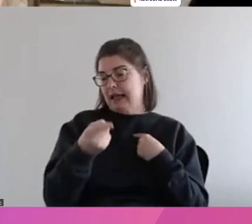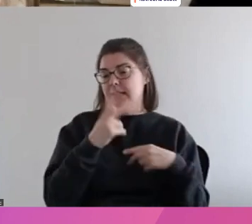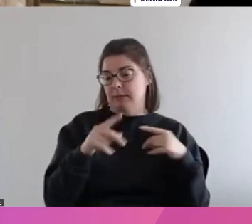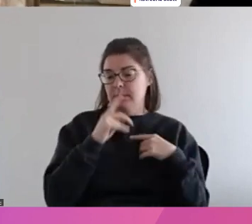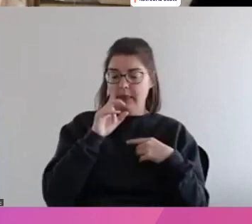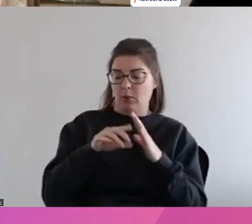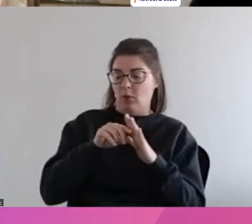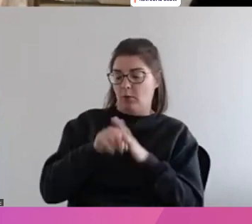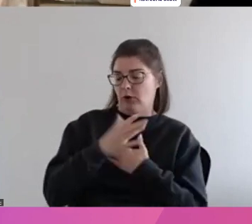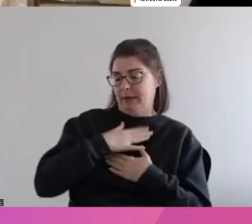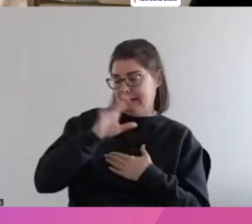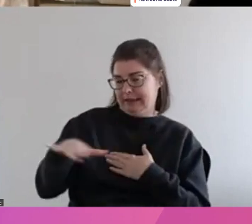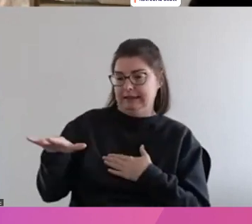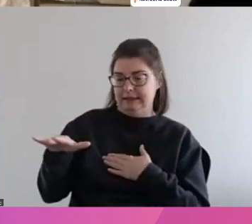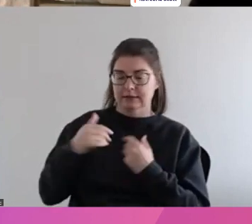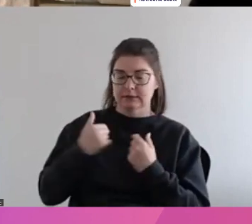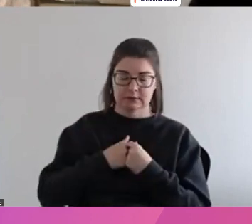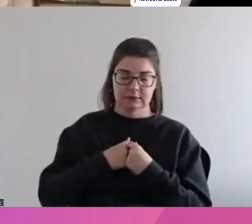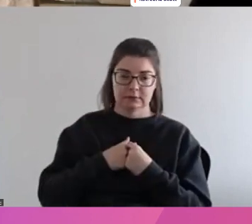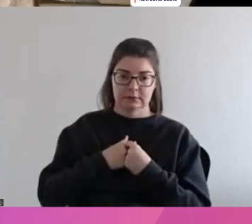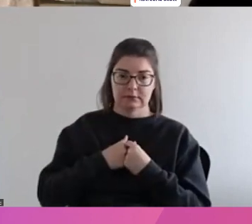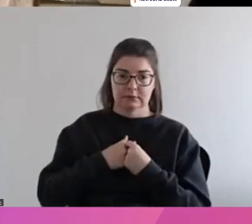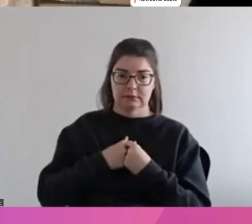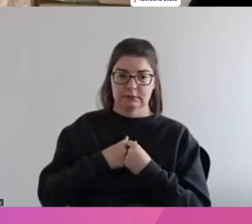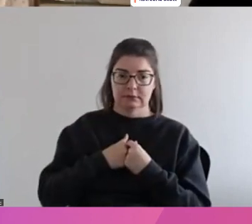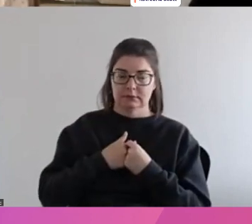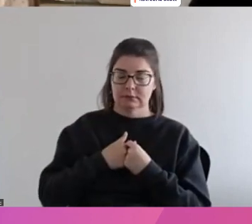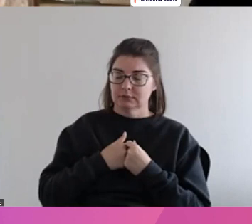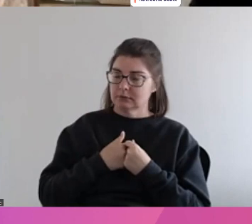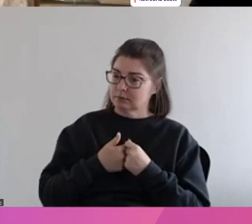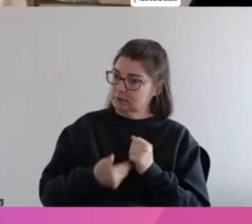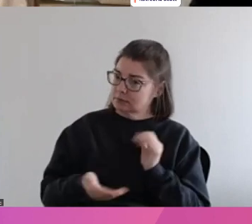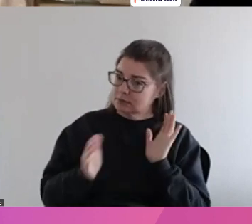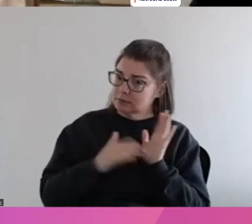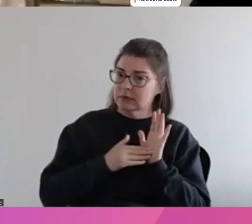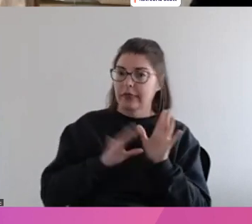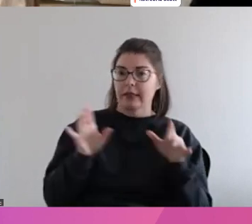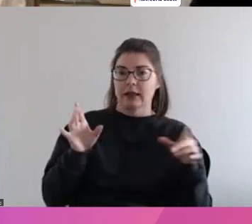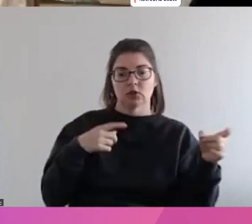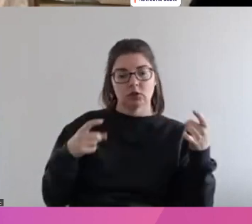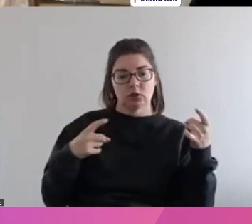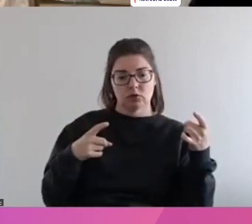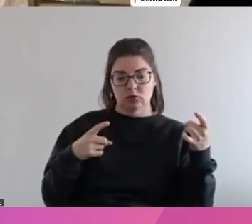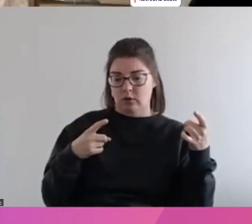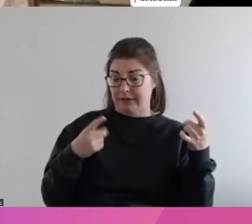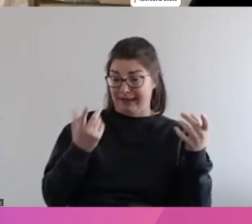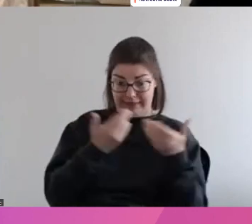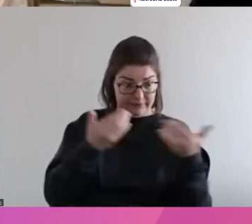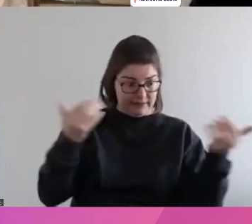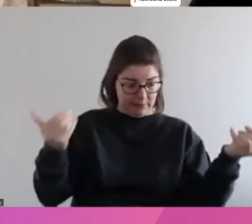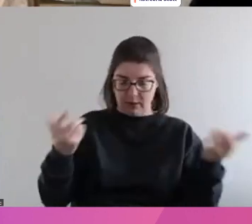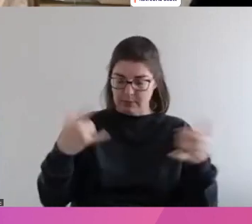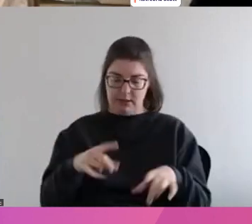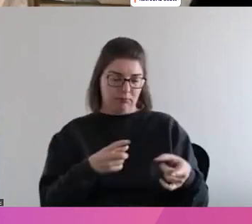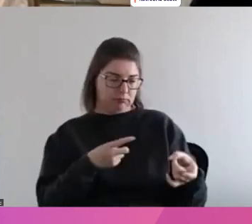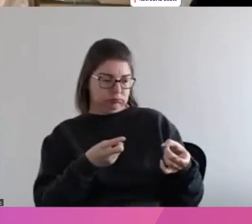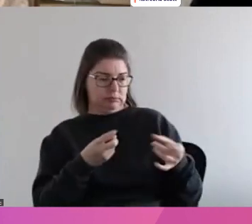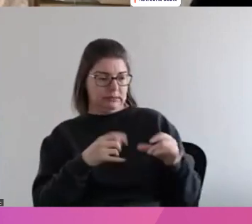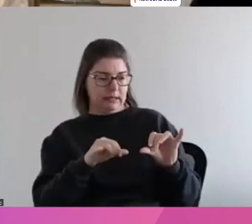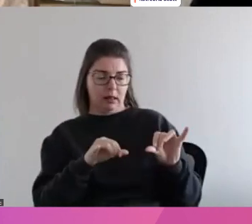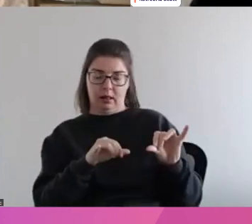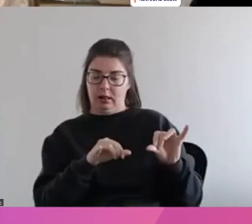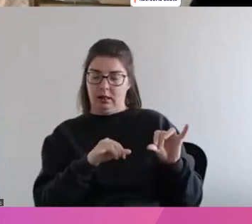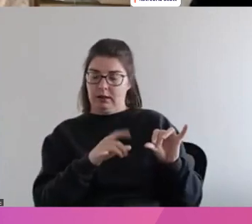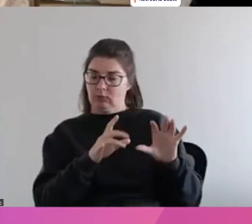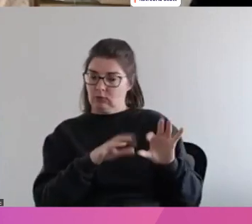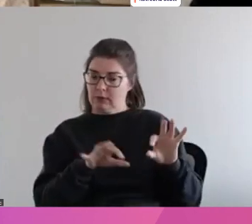contrôler donc son ancienne femme en disant, par exemple, il dit des choses